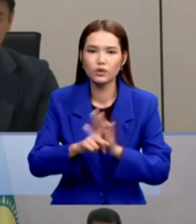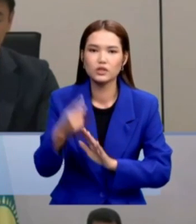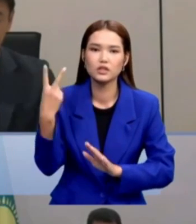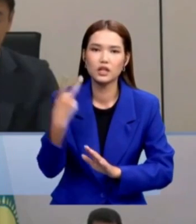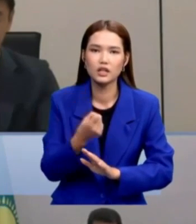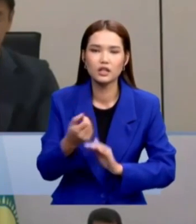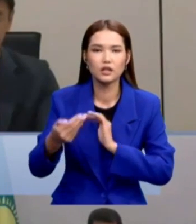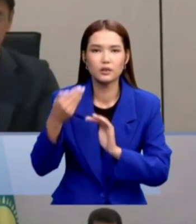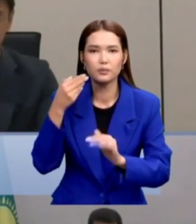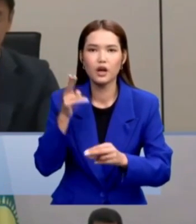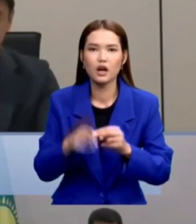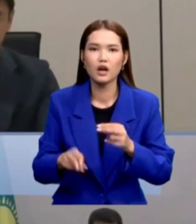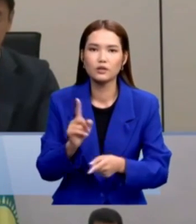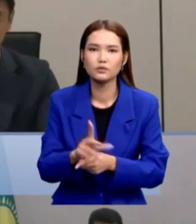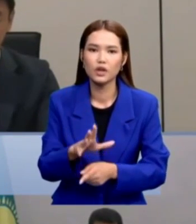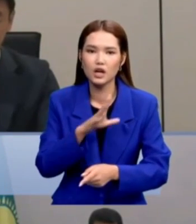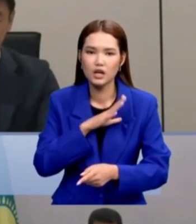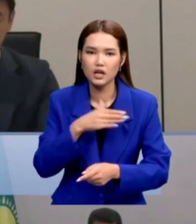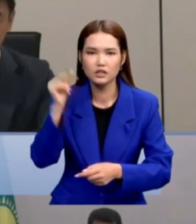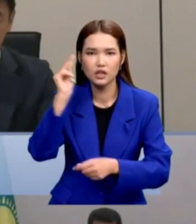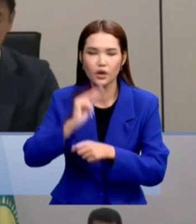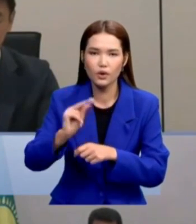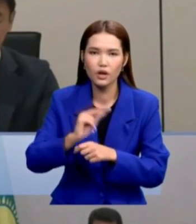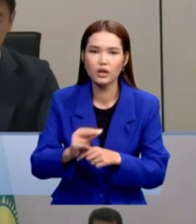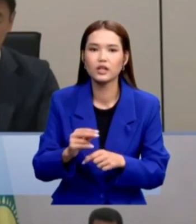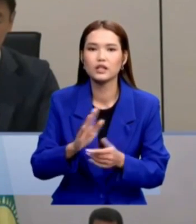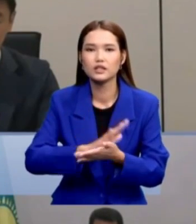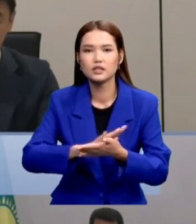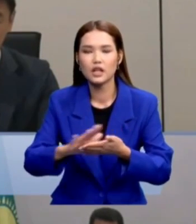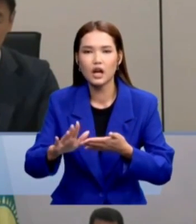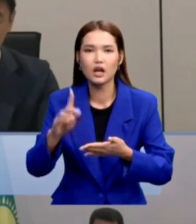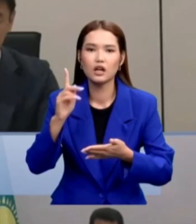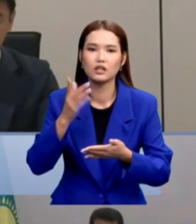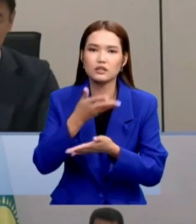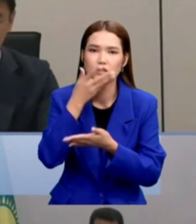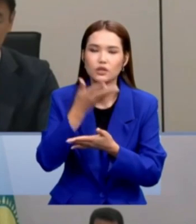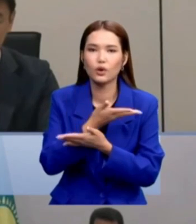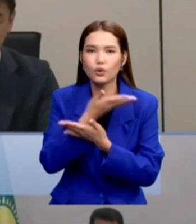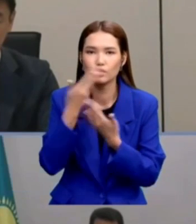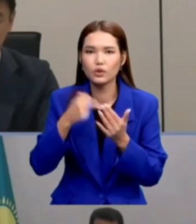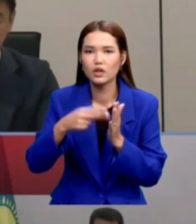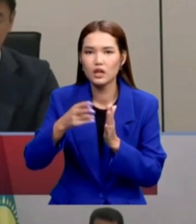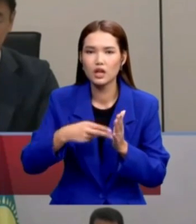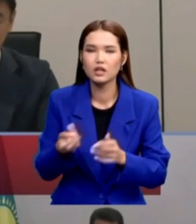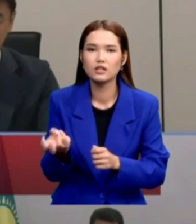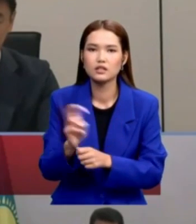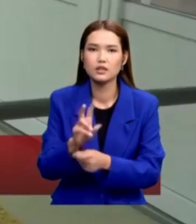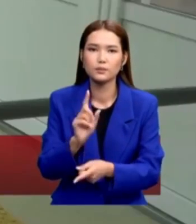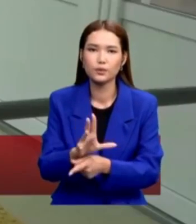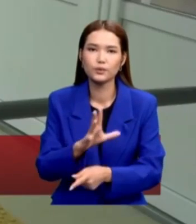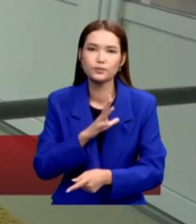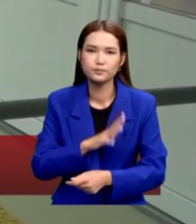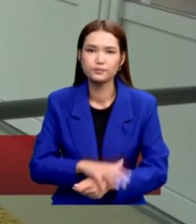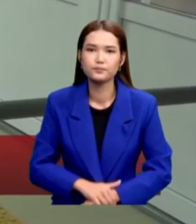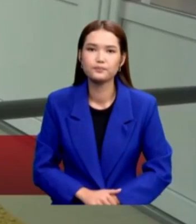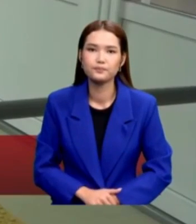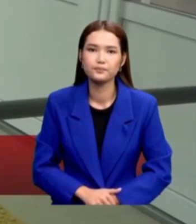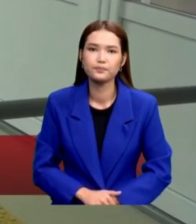бұрын аяқталуы керек. Оқушылар таза әрі бояу иісі жоқ сыныптарға келуі тиіс.